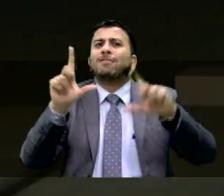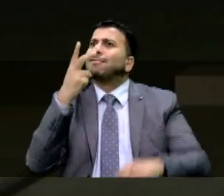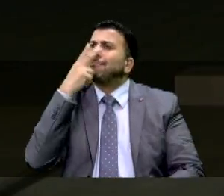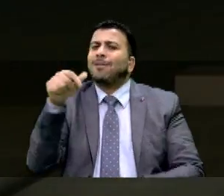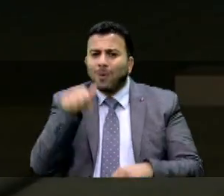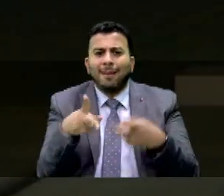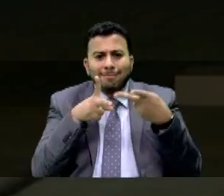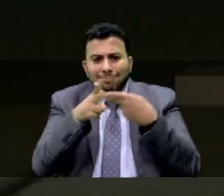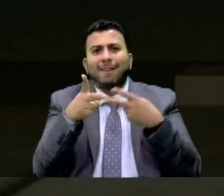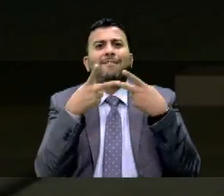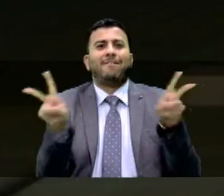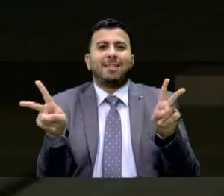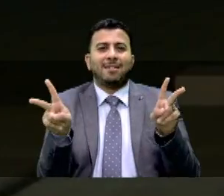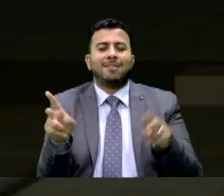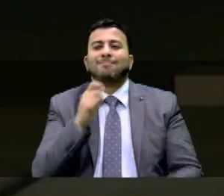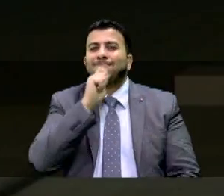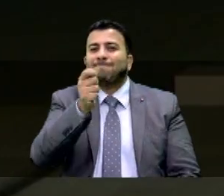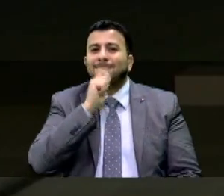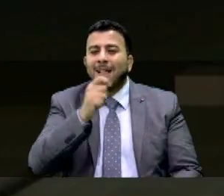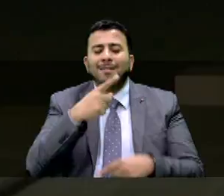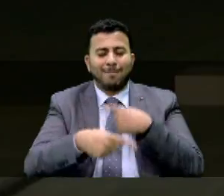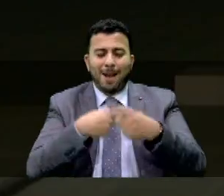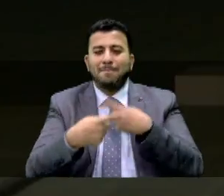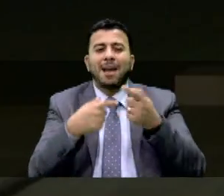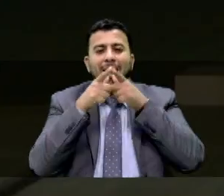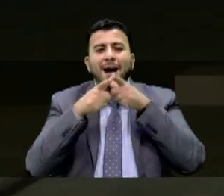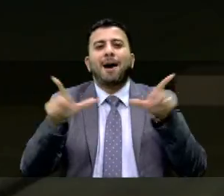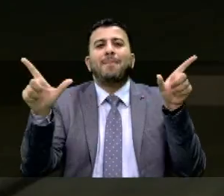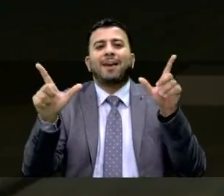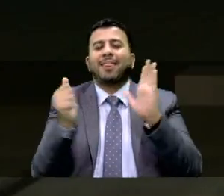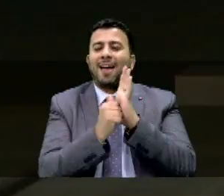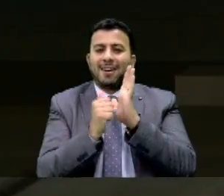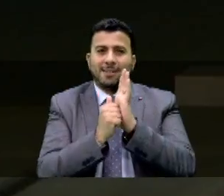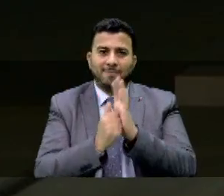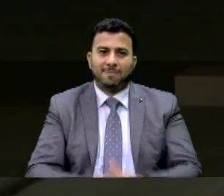الحدث. أعود إليك زميلي عبد السلام الحمادي لإكمال ما تبقى من نشرة أخبار الدار.